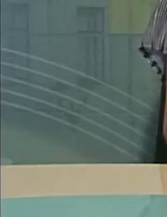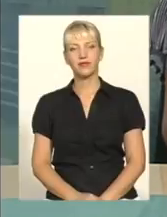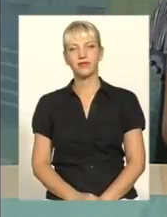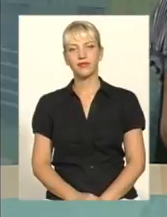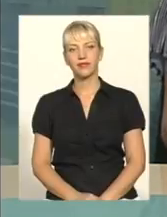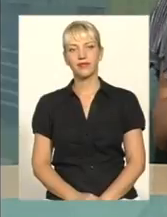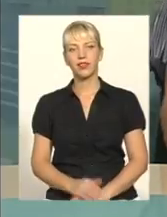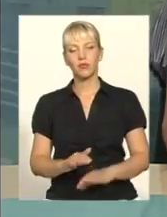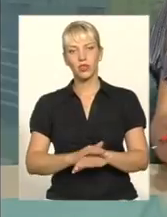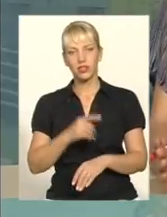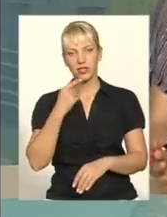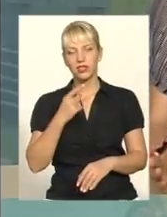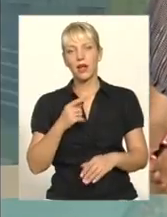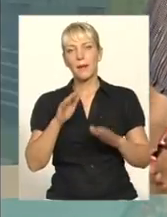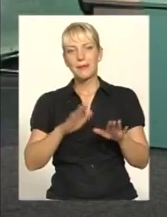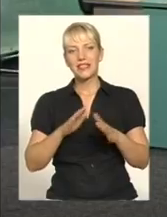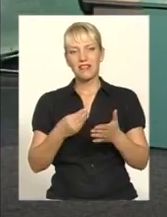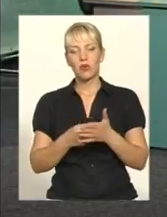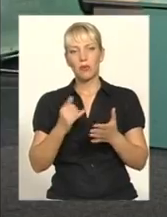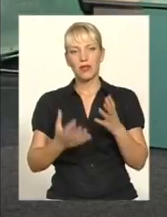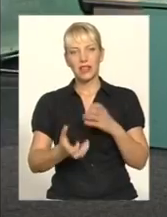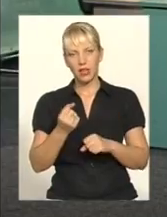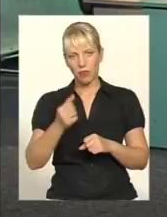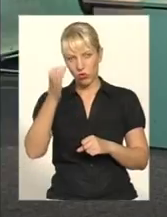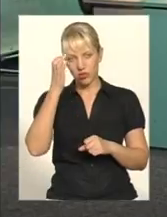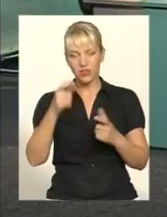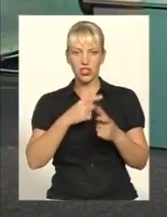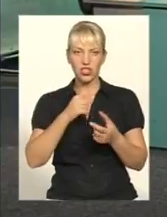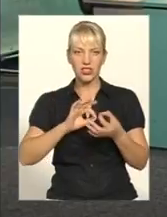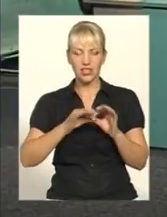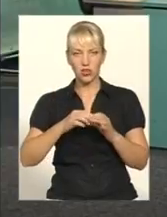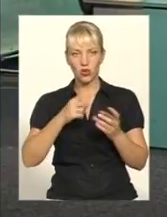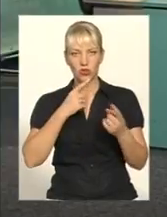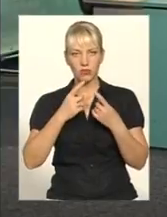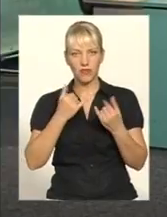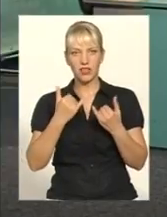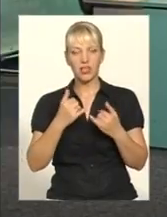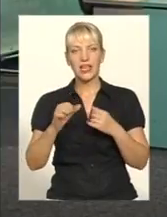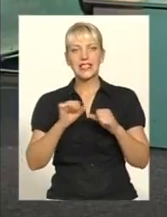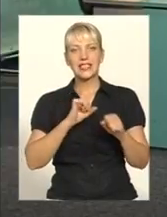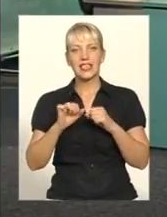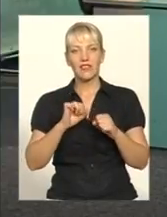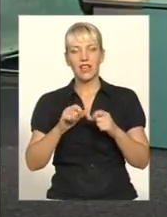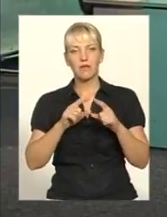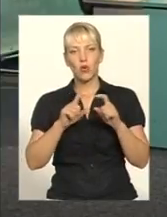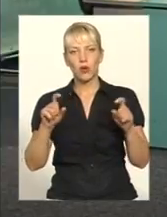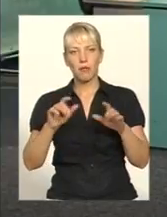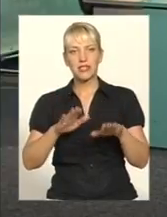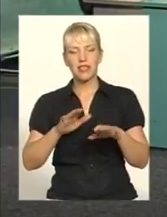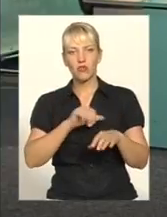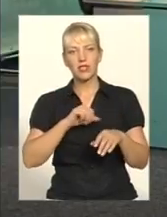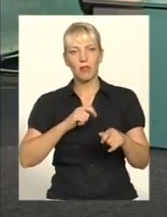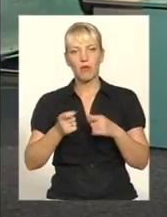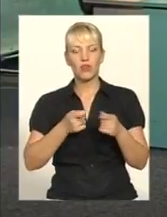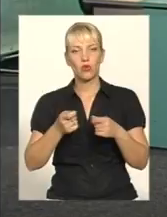Володимире, скажіть, будь ласка, от, власне, місцеві бюджети і підтримка освіти. Чи складно розмовляти нині з керівниками органів місцевого самоврядування? Чи завжди